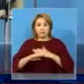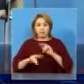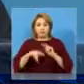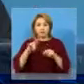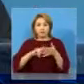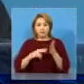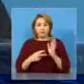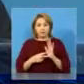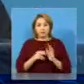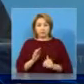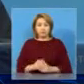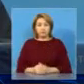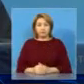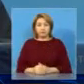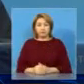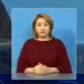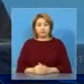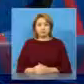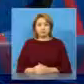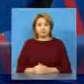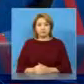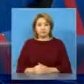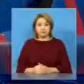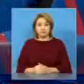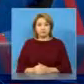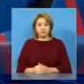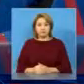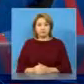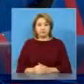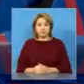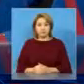салу жоспарланып отыр. Гүлдана Байқызы, Ғалымжан Орынов, Ақтөбе телеарнасы.